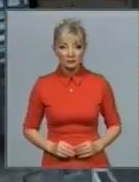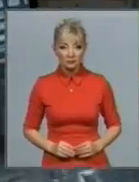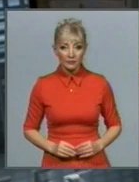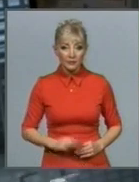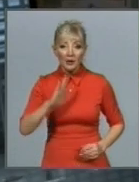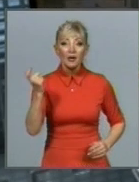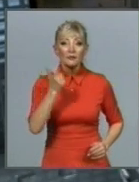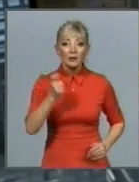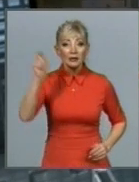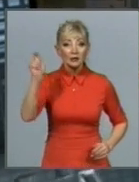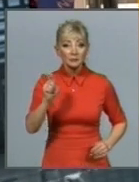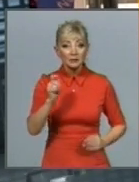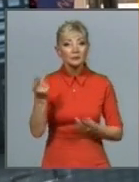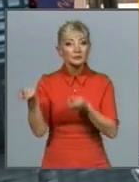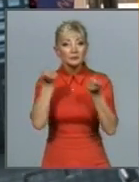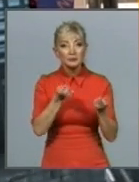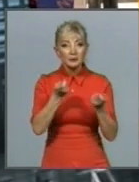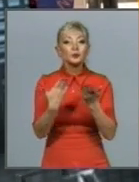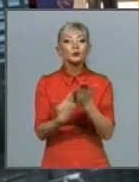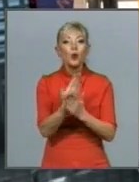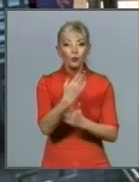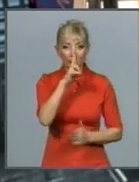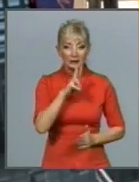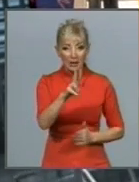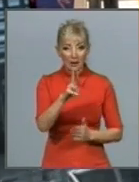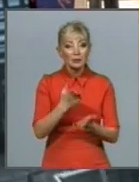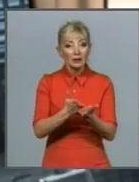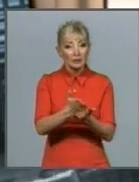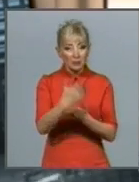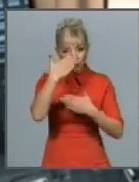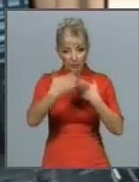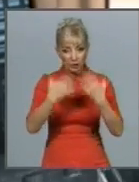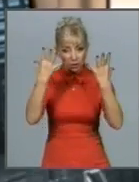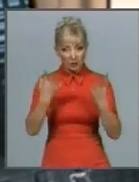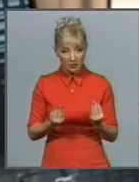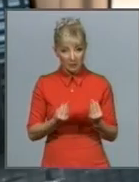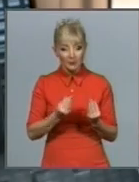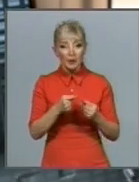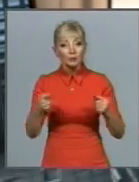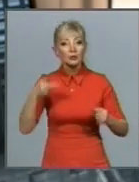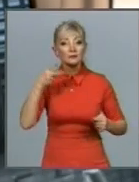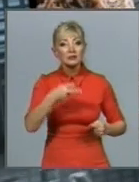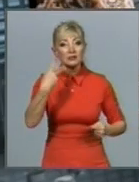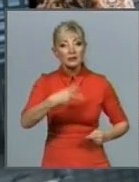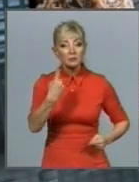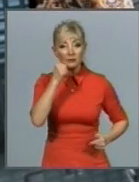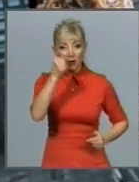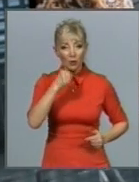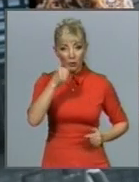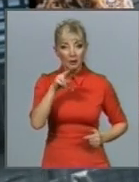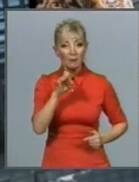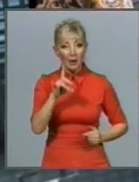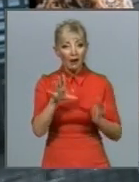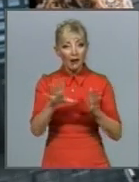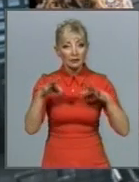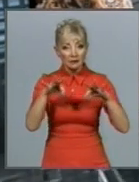До Харкова прибула партія із 6 нових тролейбусів. На маршрути вони вийдуть у найближчі дні. Протягом 2021 року парк